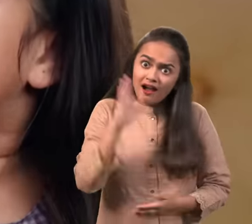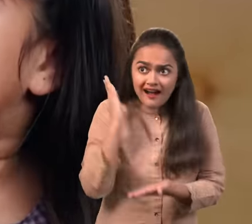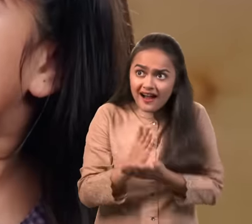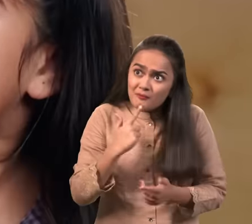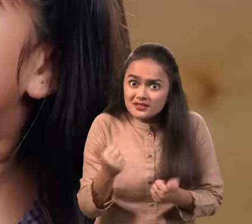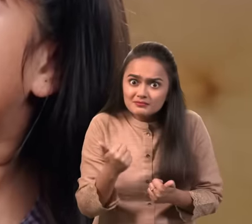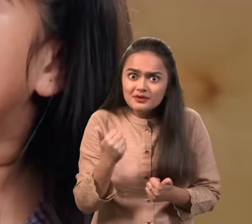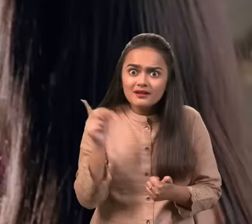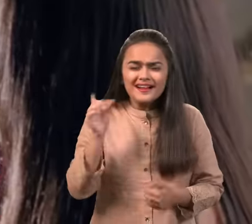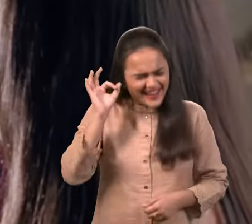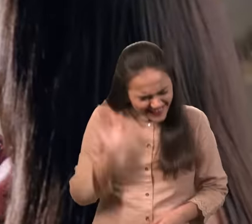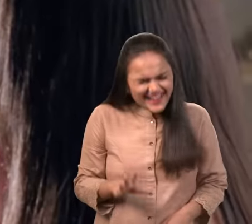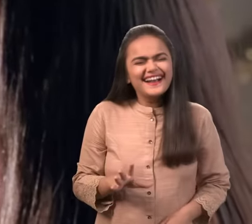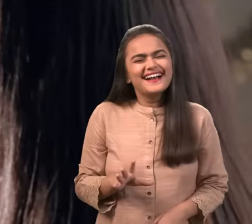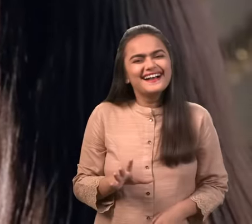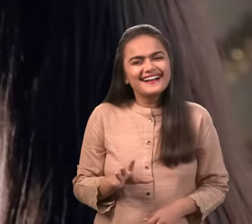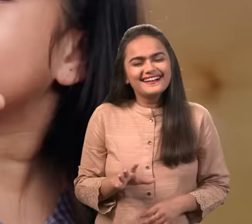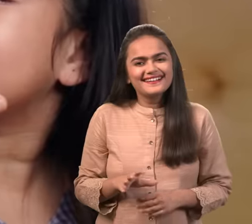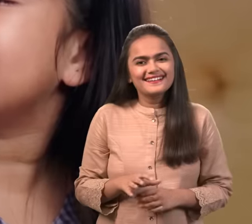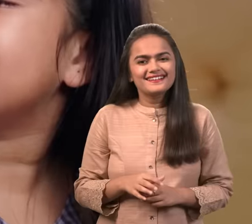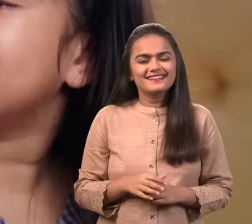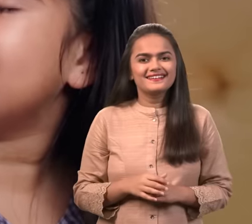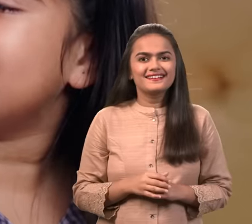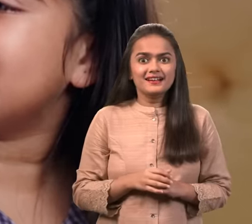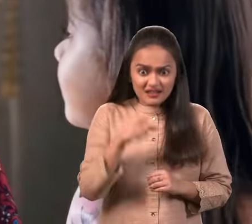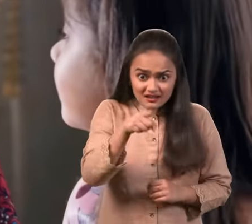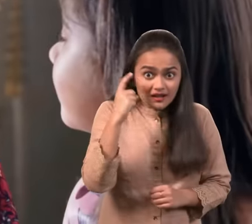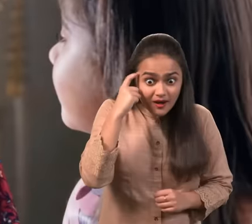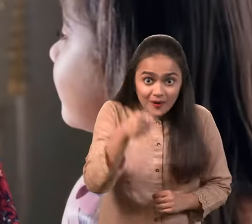जा। सच्ची शन्नू दादी? मुझे